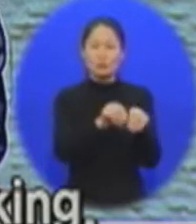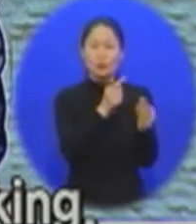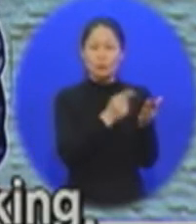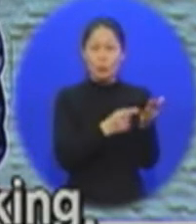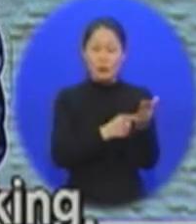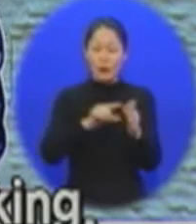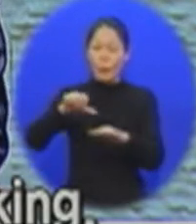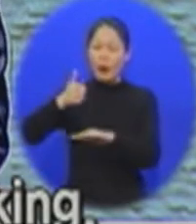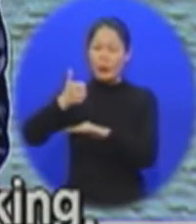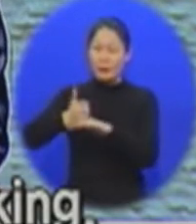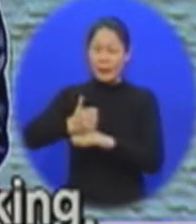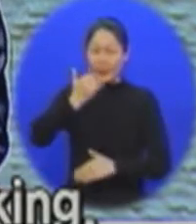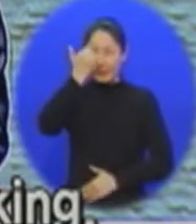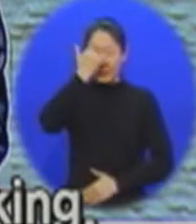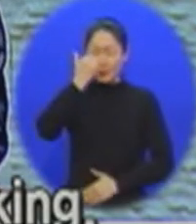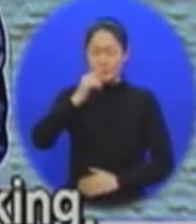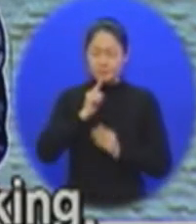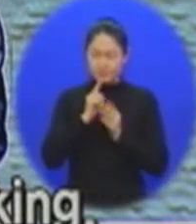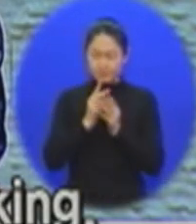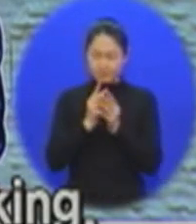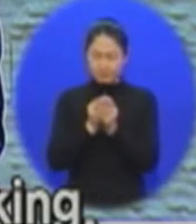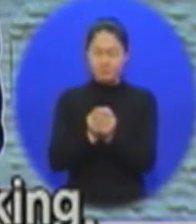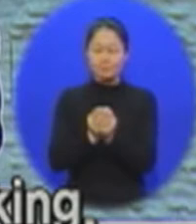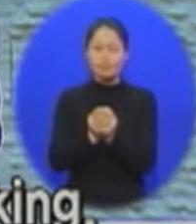예의를 깍듯하게 갖춥니다